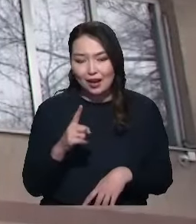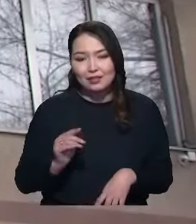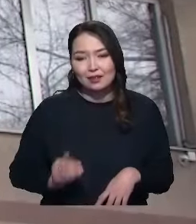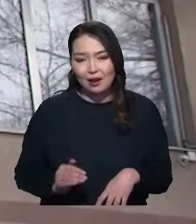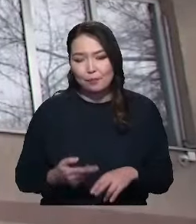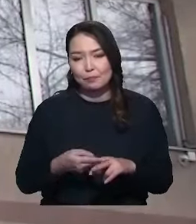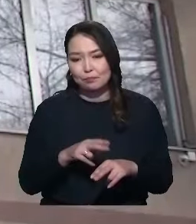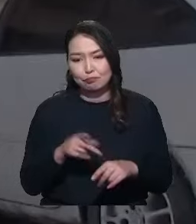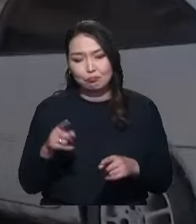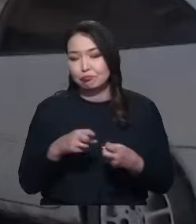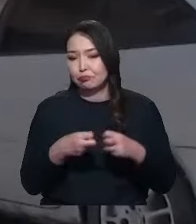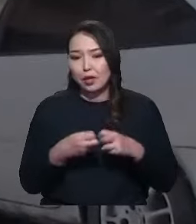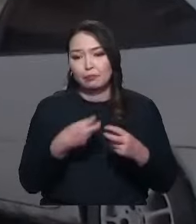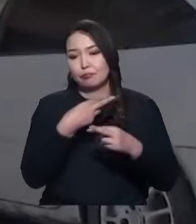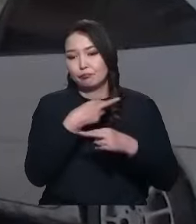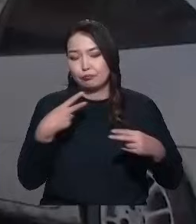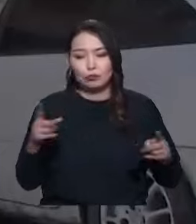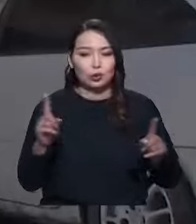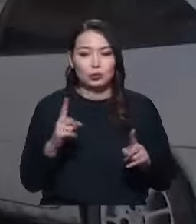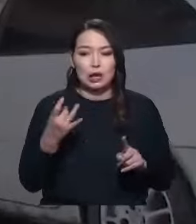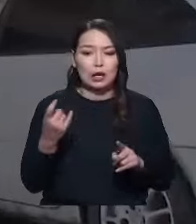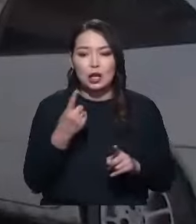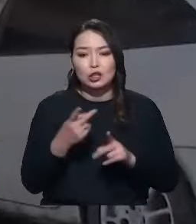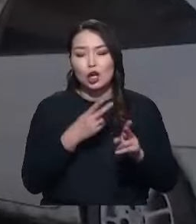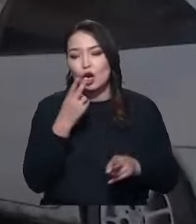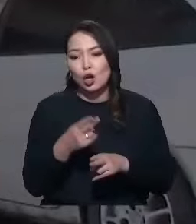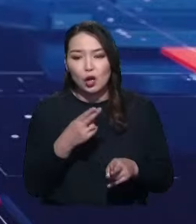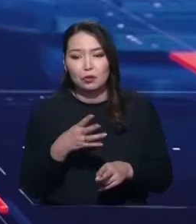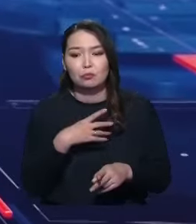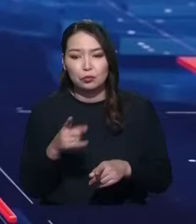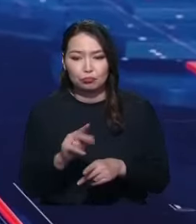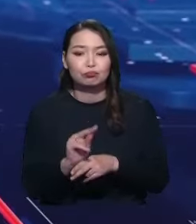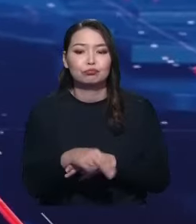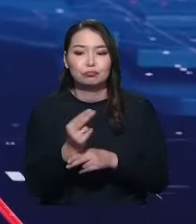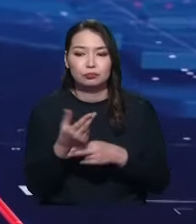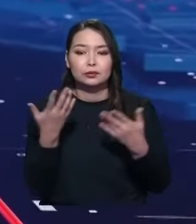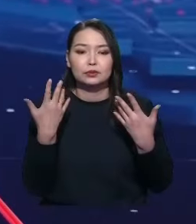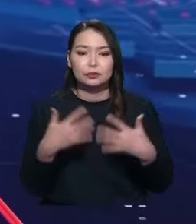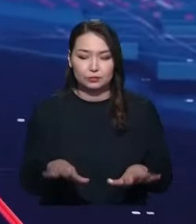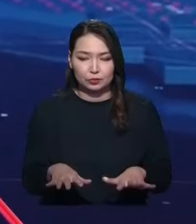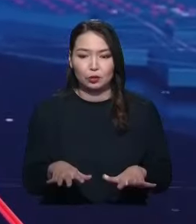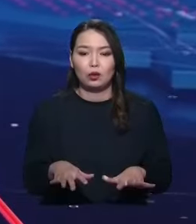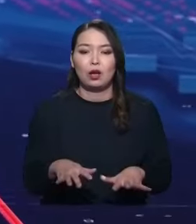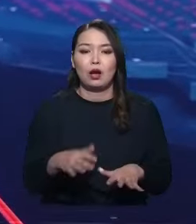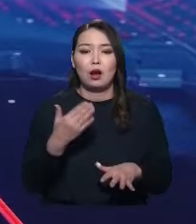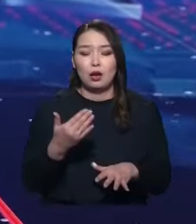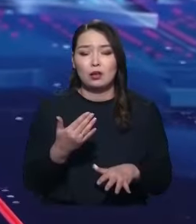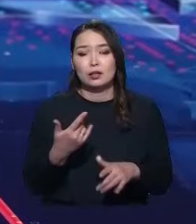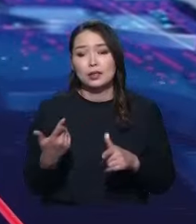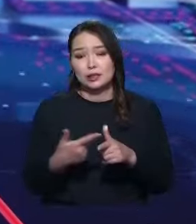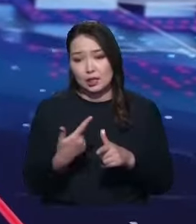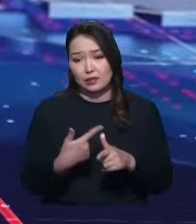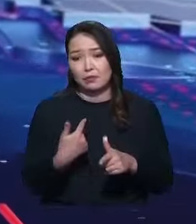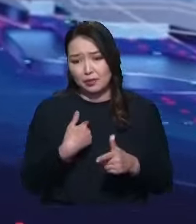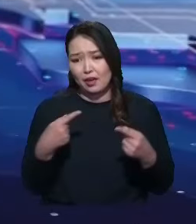проблемы отрицают. Говорят, были разовые жалобы, но они устранены. Мама, это не скандал, конкретно адрес. Назовите мне